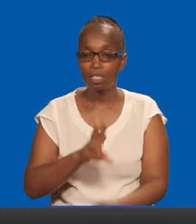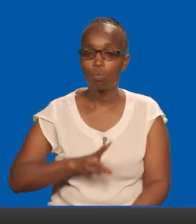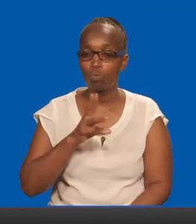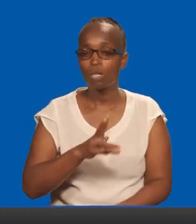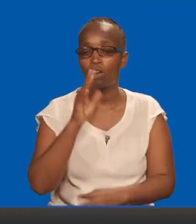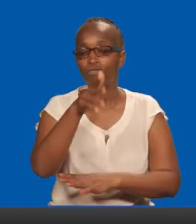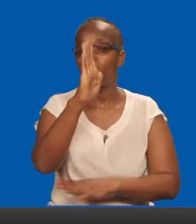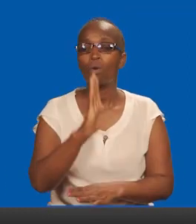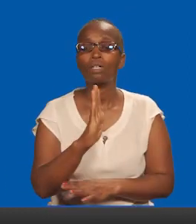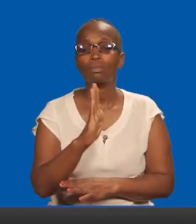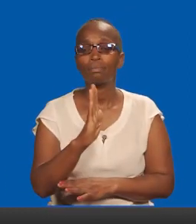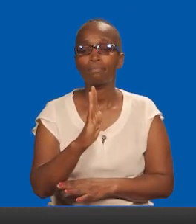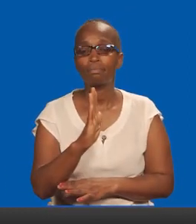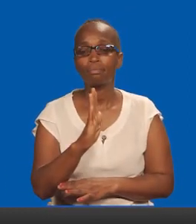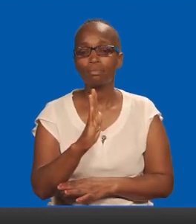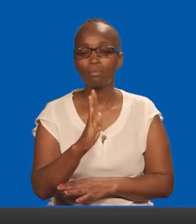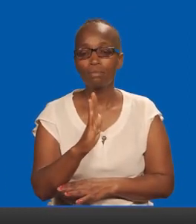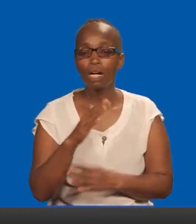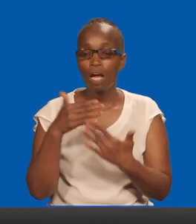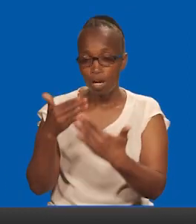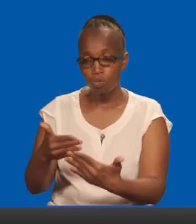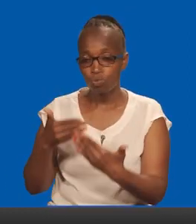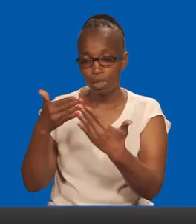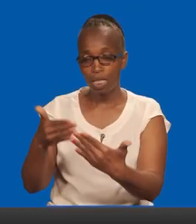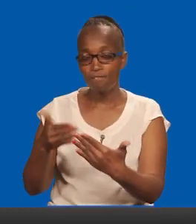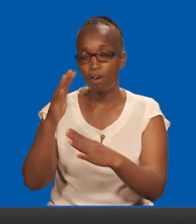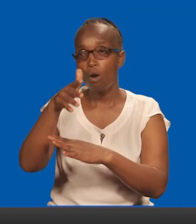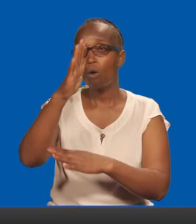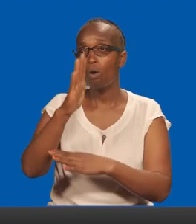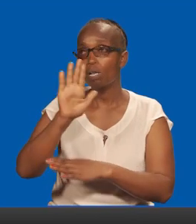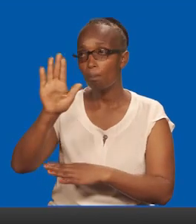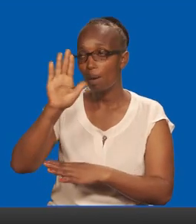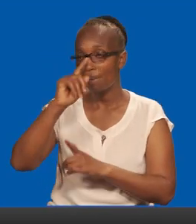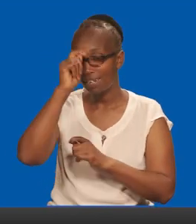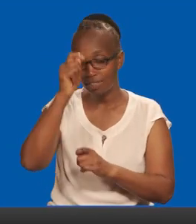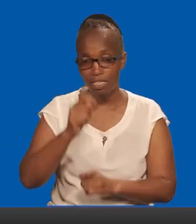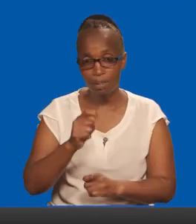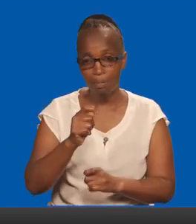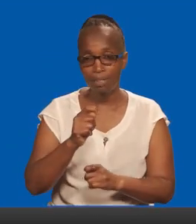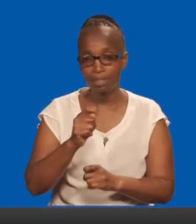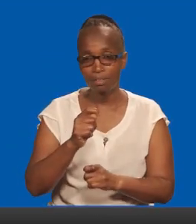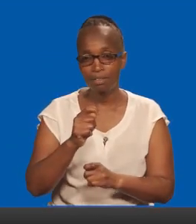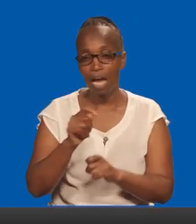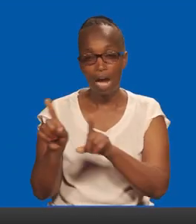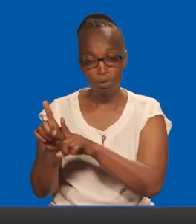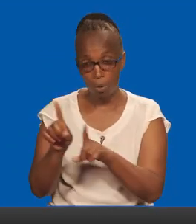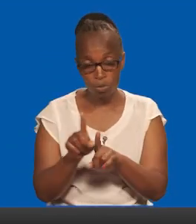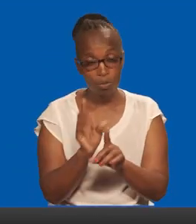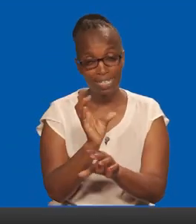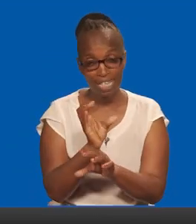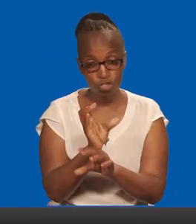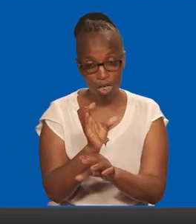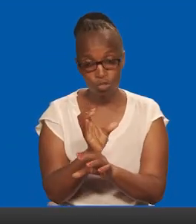mwanzo na Hili kumpa kristo heshima yake ni kuipa